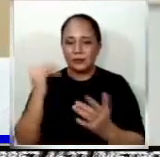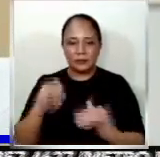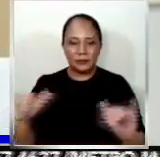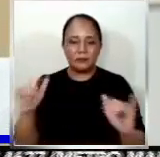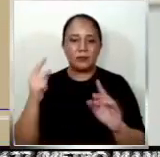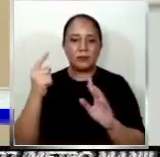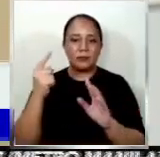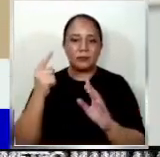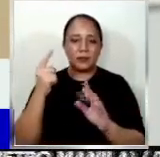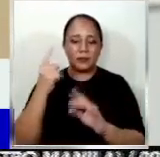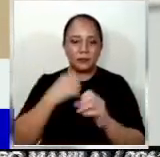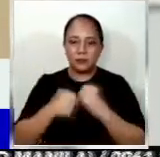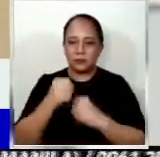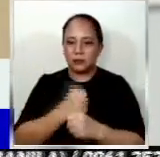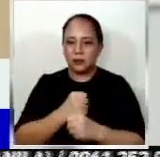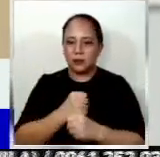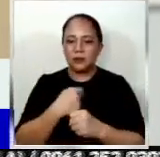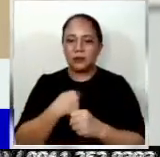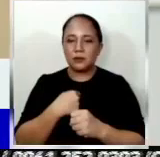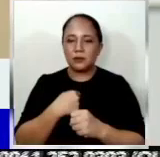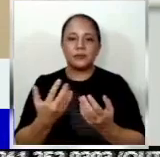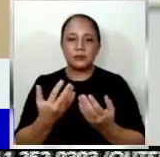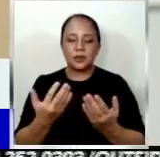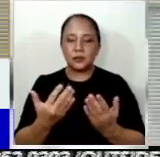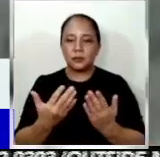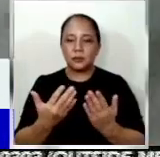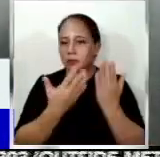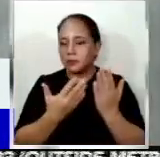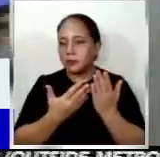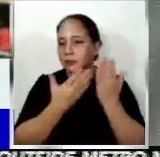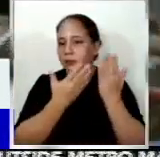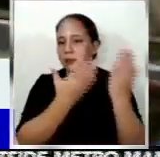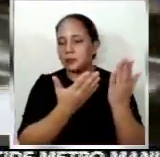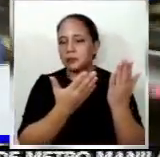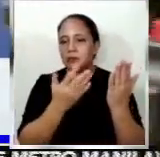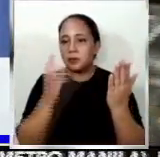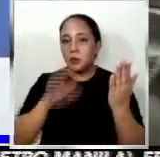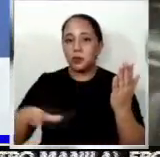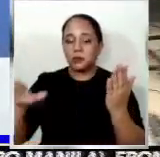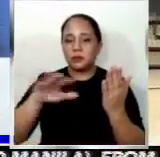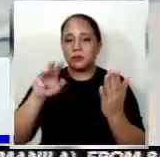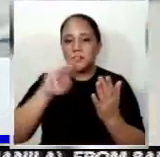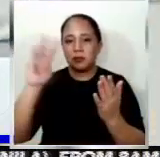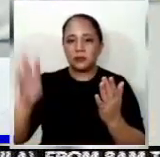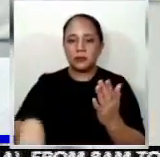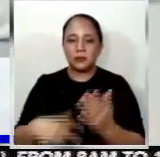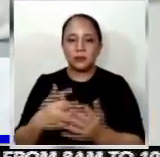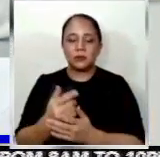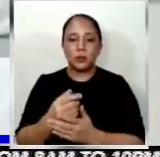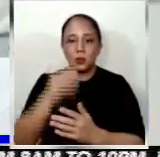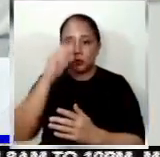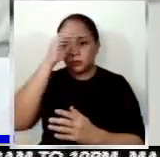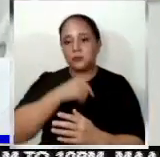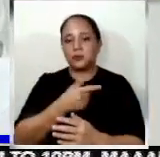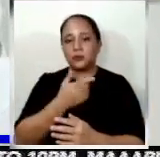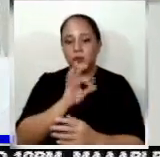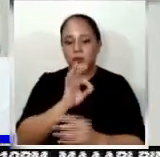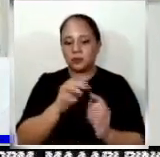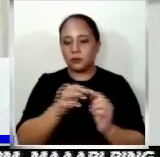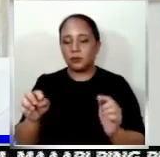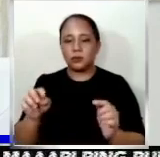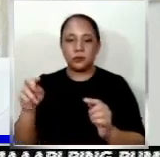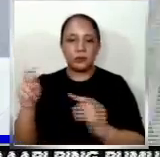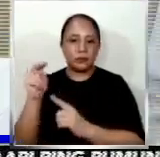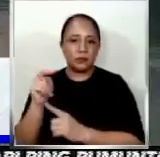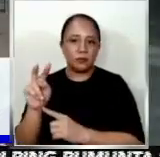daming resolusyon ay sa lahat ito ng Metro Manila, no? From 29 of October up to November 2, isasarado muna